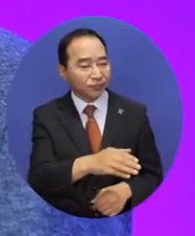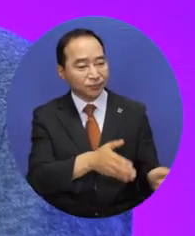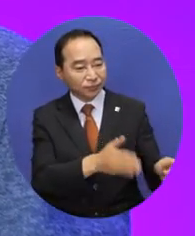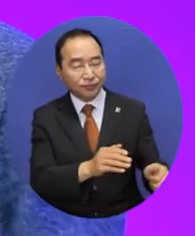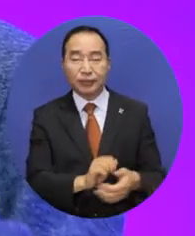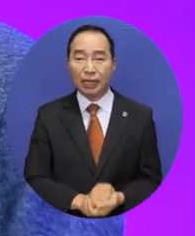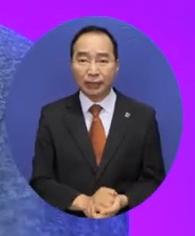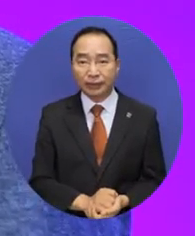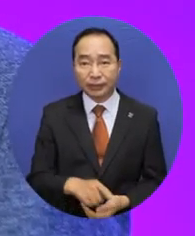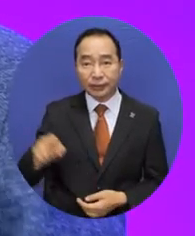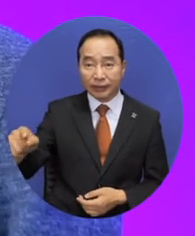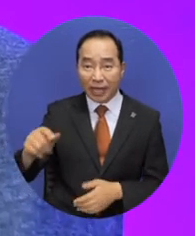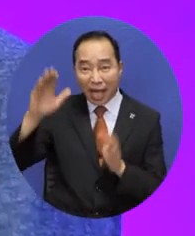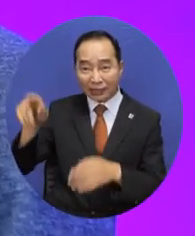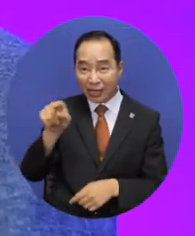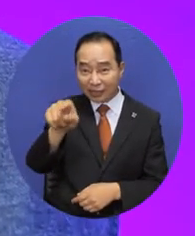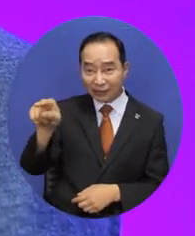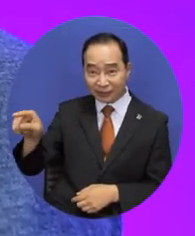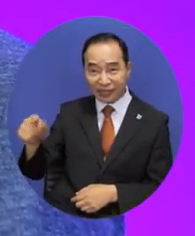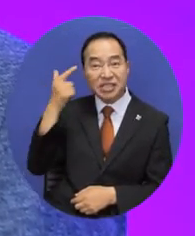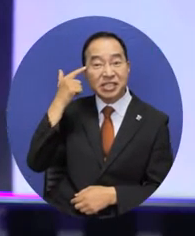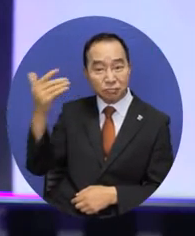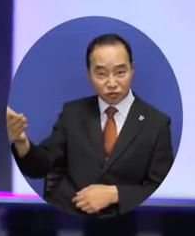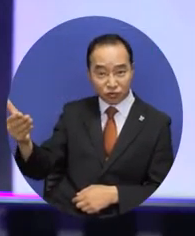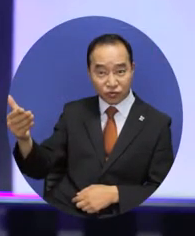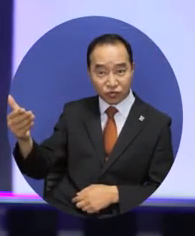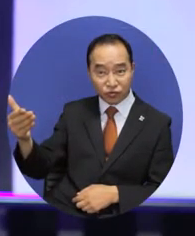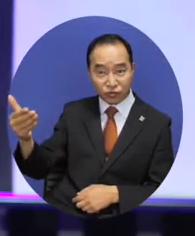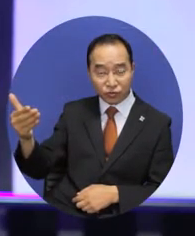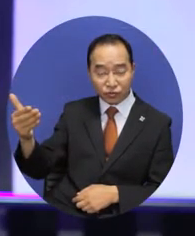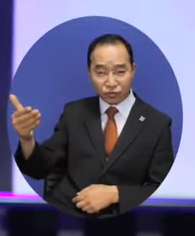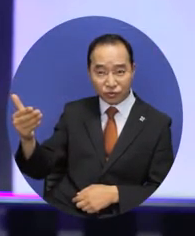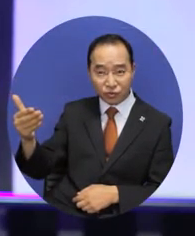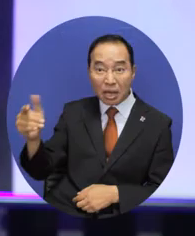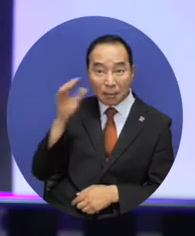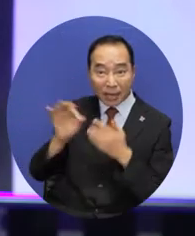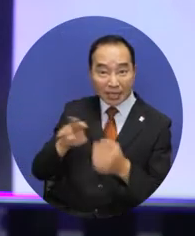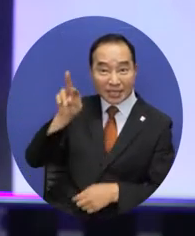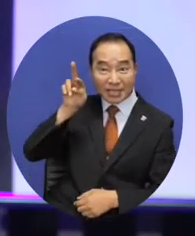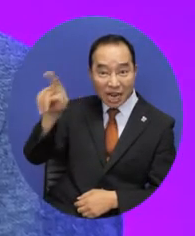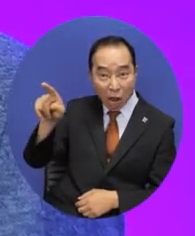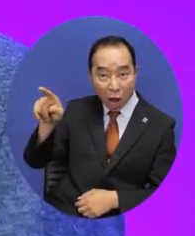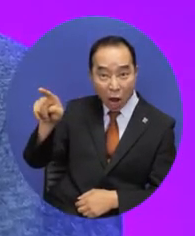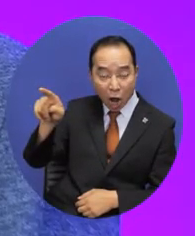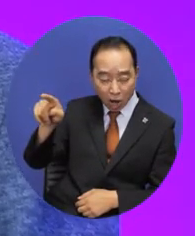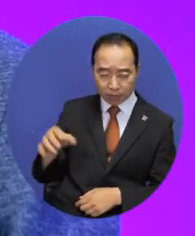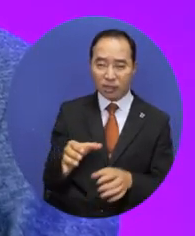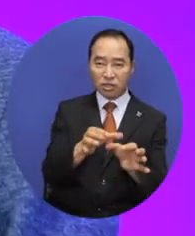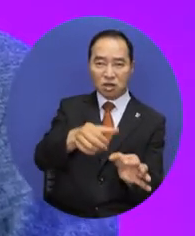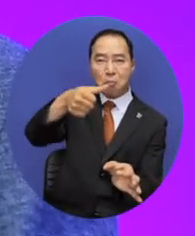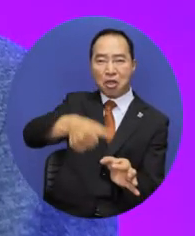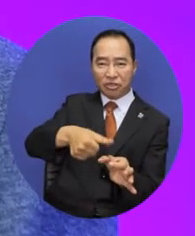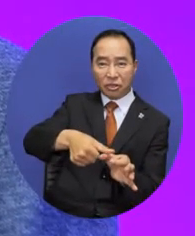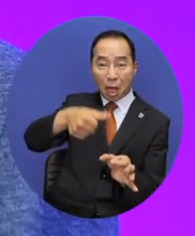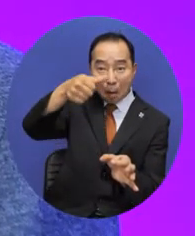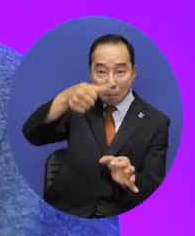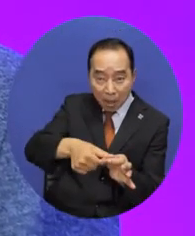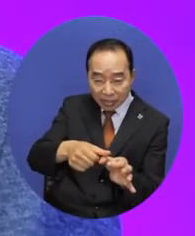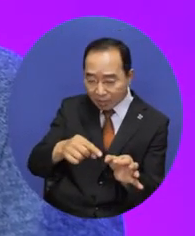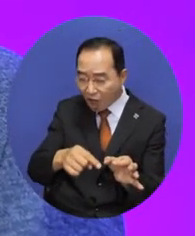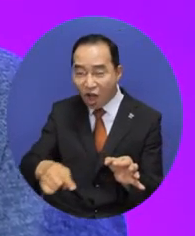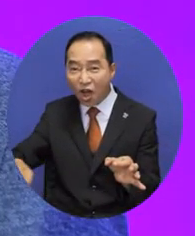그리고 그 질문에 못 맞힐 경우 전기 고문을 할 수 있는 버튼을 눌러라. 그러면 첫